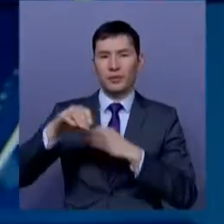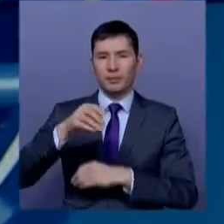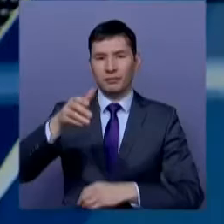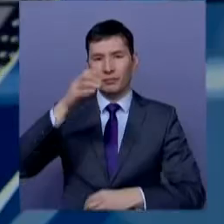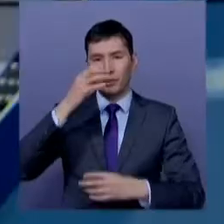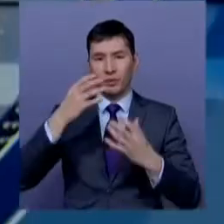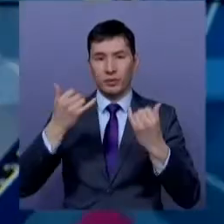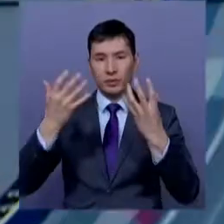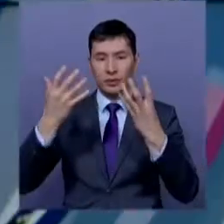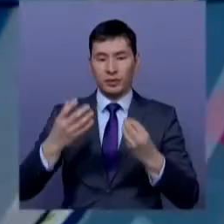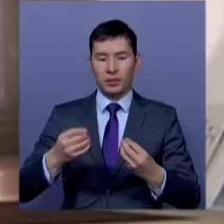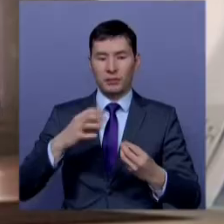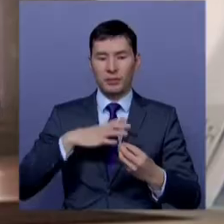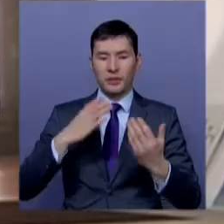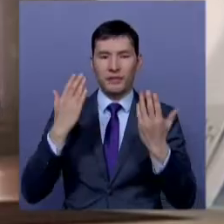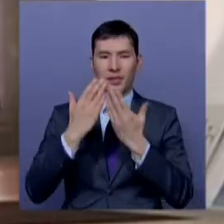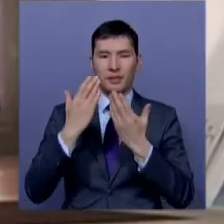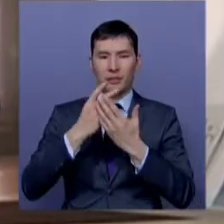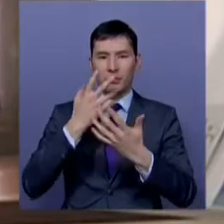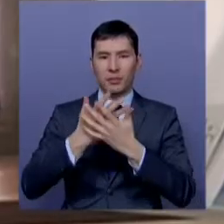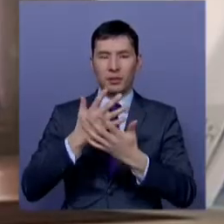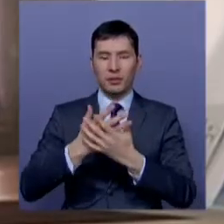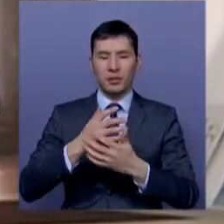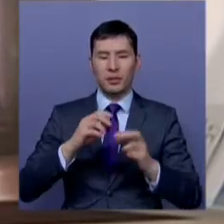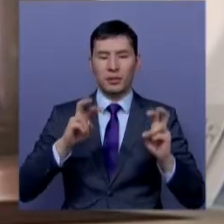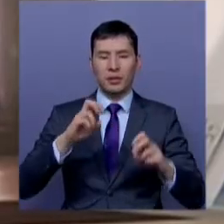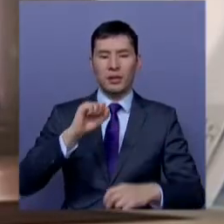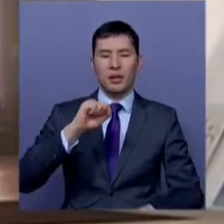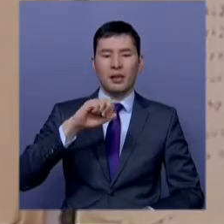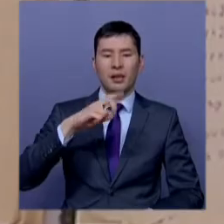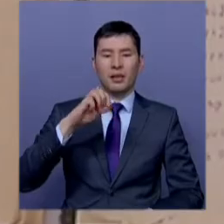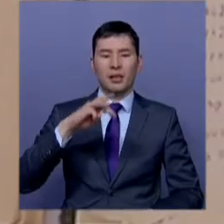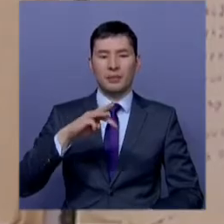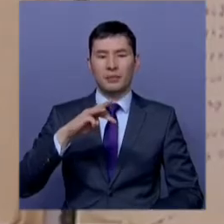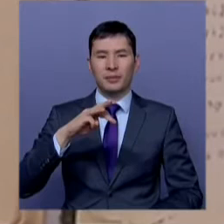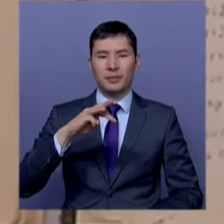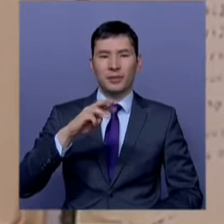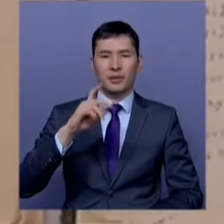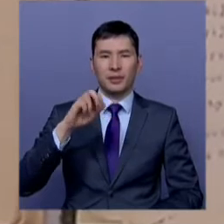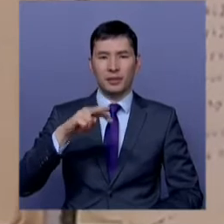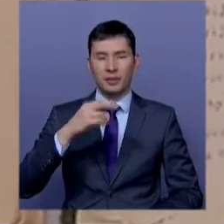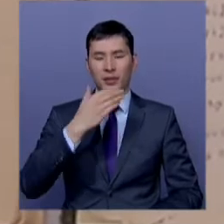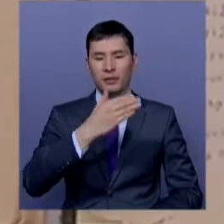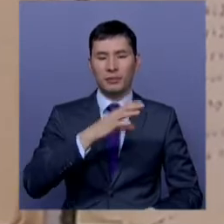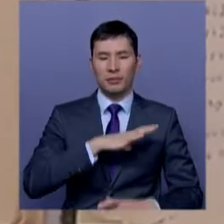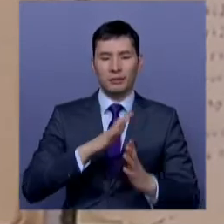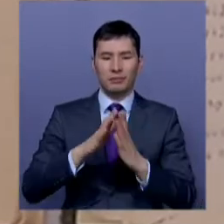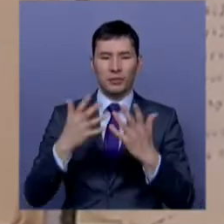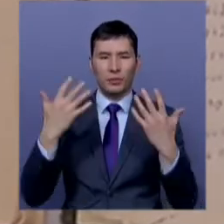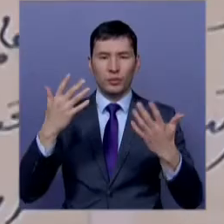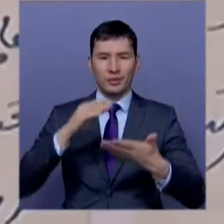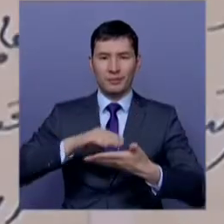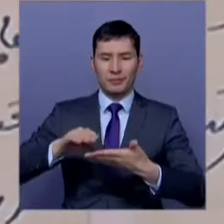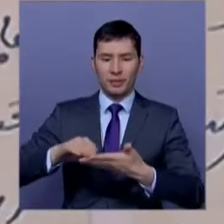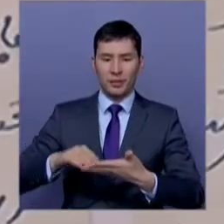бүгін алғаш рет көрмеге қойылды. Оған Әрхам Кәкітайұлы Ысқақовтың Абайдың өмірінің соңғы жылдары, Ахат